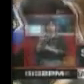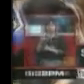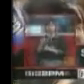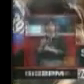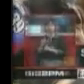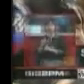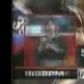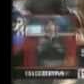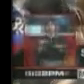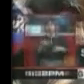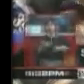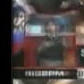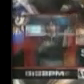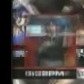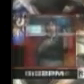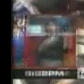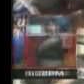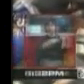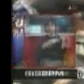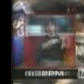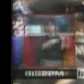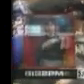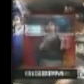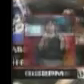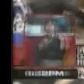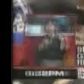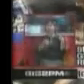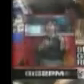height of irresponsibility to say na let's take up